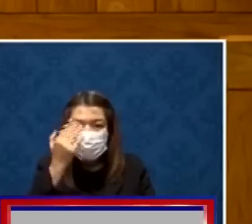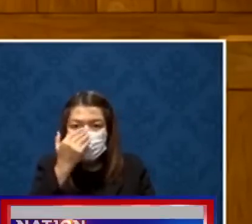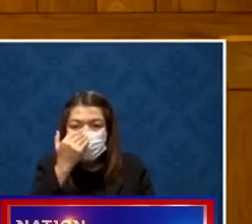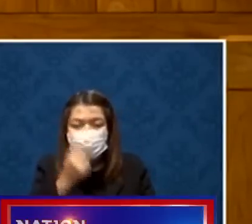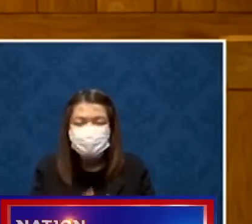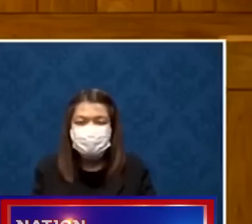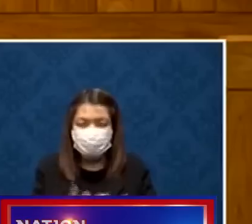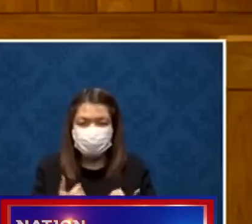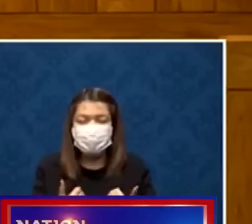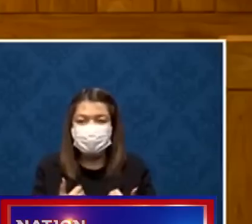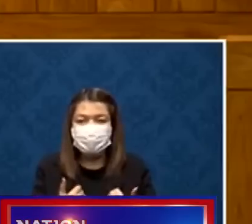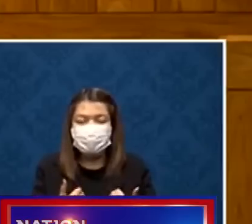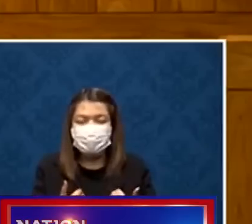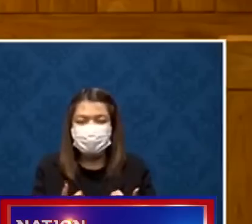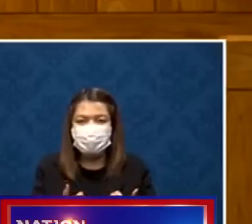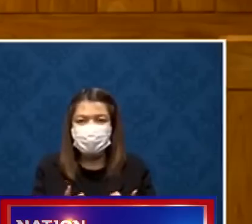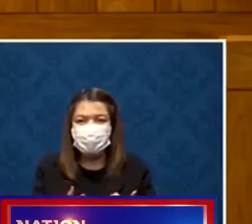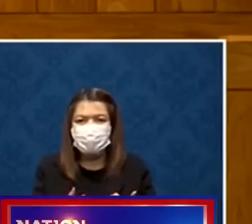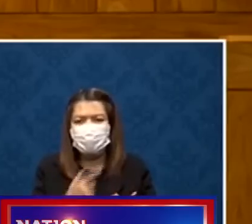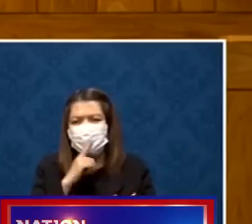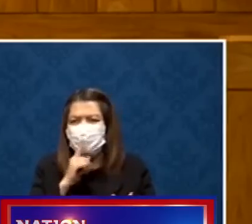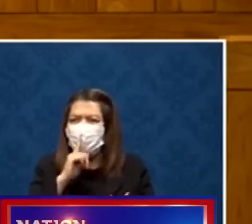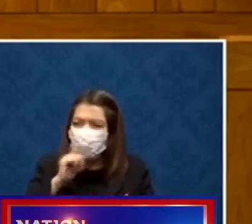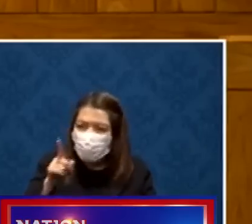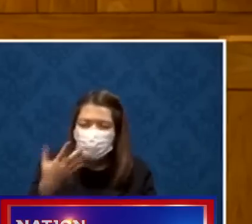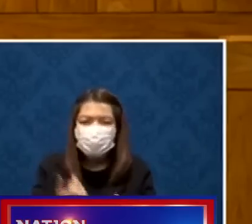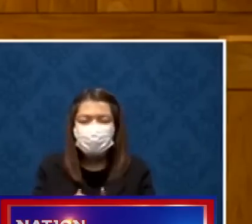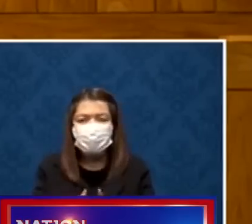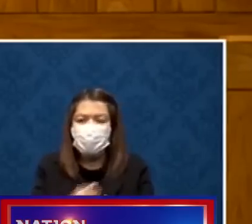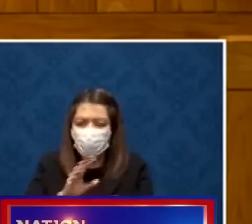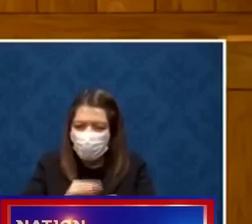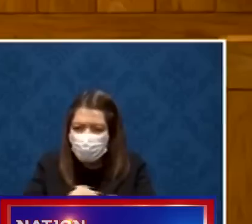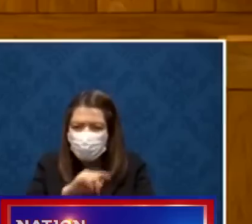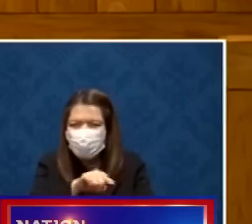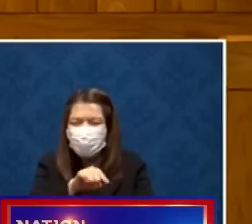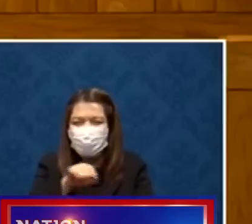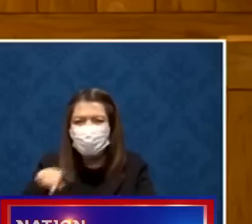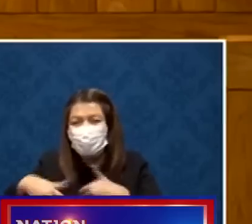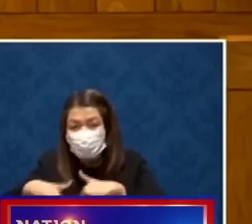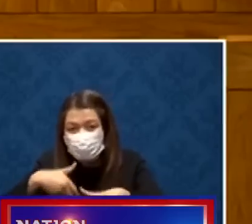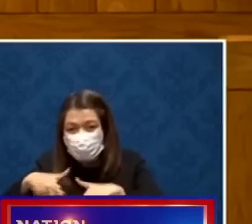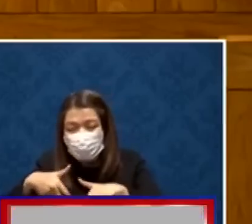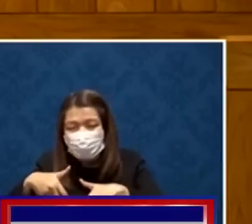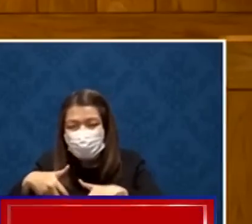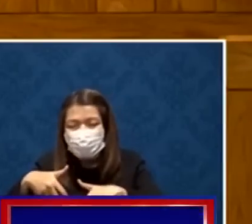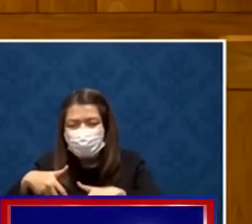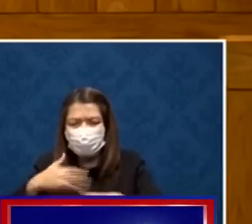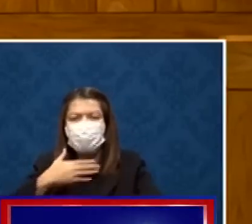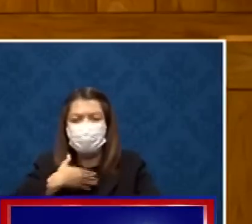25578ปีที่แล้ว ใช่ค่ะ ของลุงตู ่ใช่ค่ะ เพื่อที่จะย้ำแผลการรัฐประหารจนม